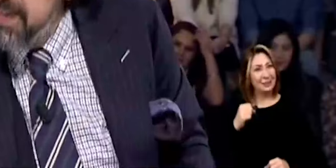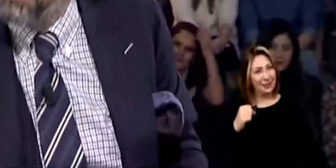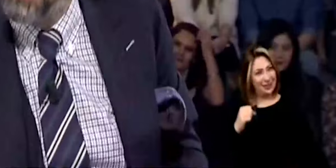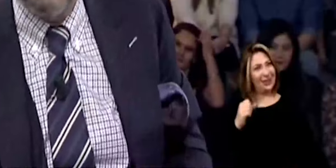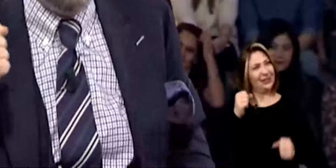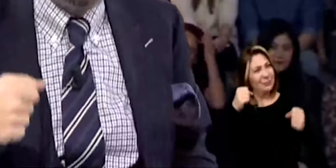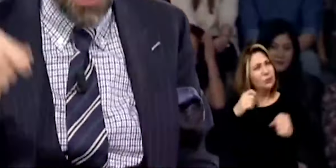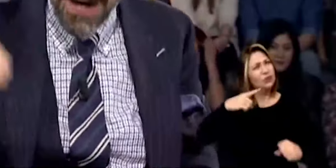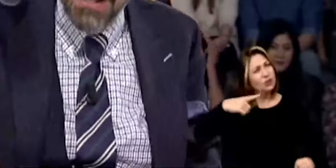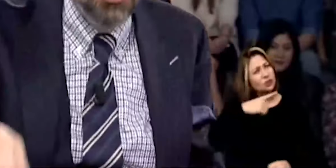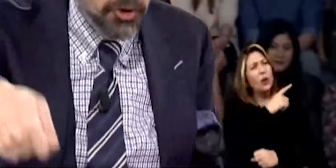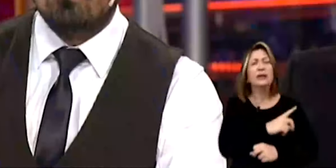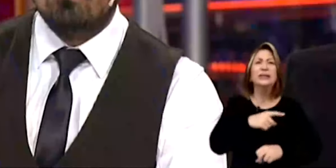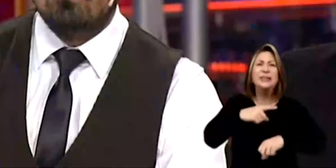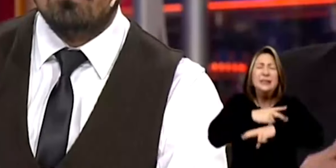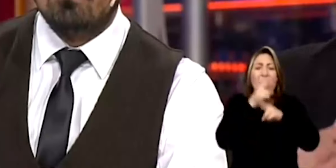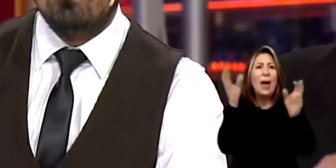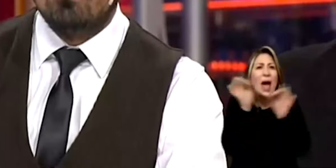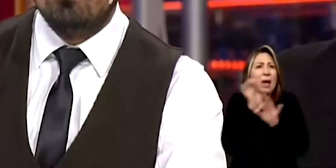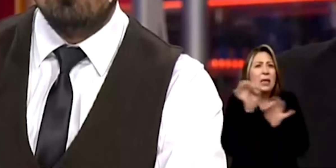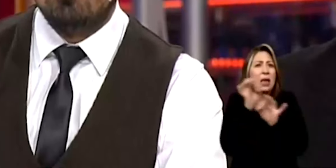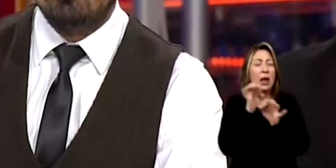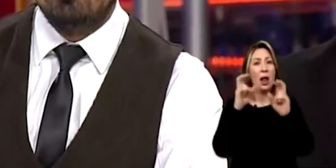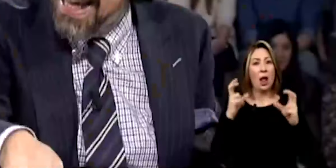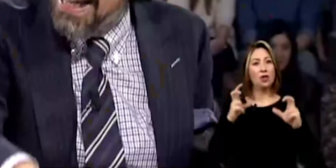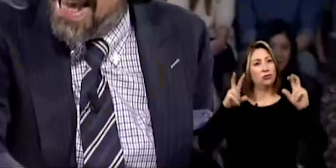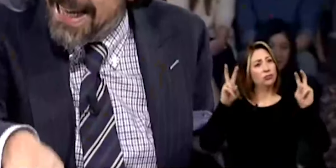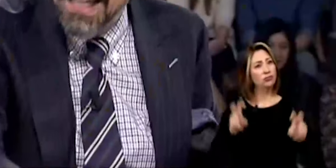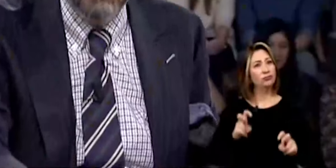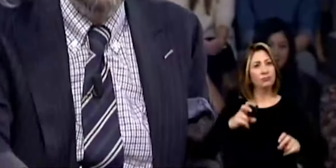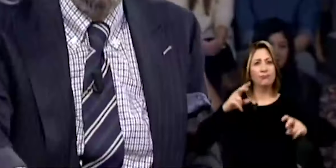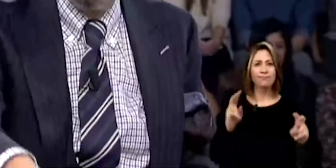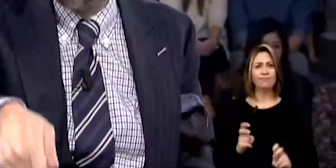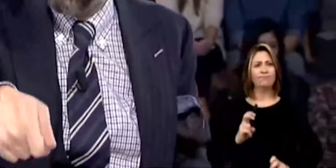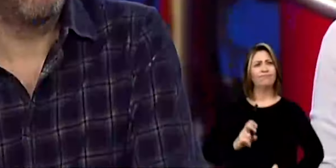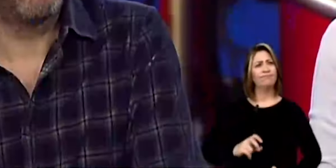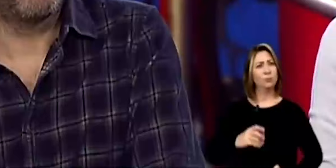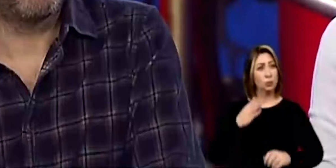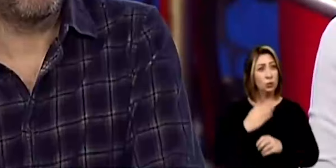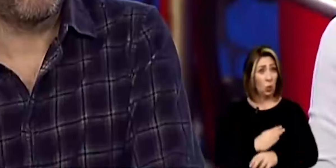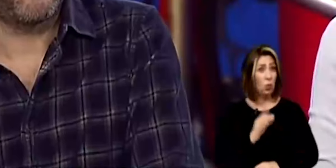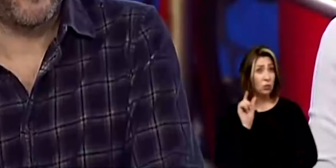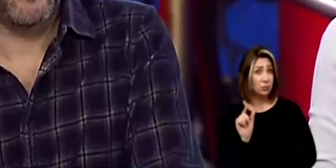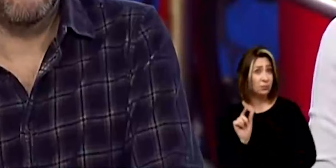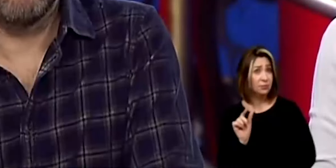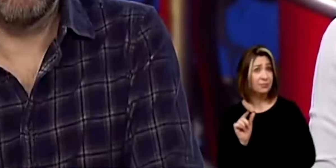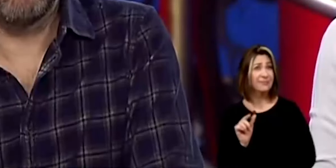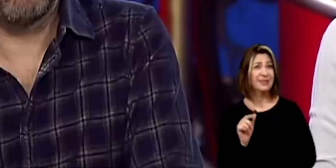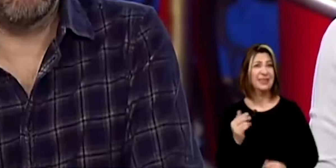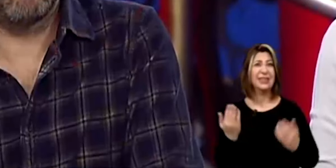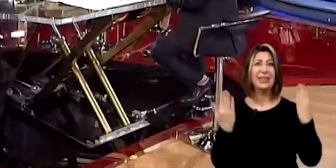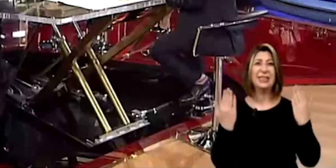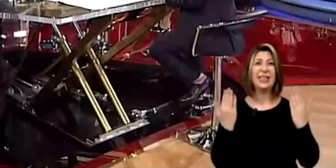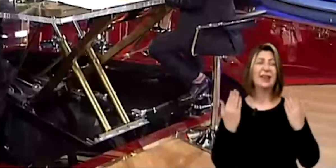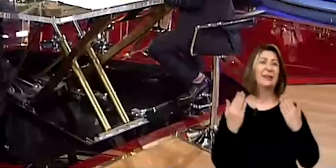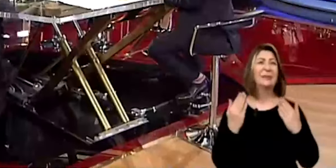ve direnerek yani sabahın köründe radyoda dinelerek doğru kullanıyorum değil mi kelimeyi? İnşallah.